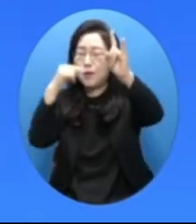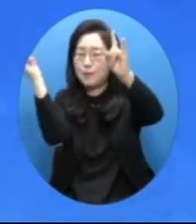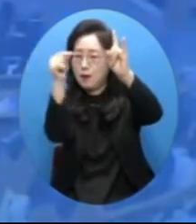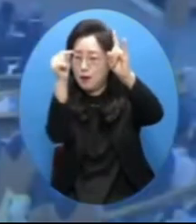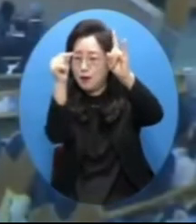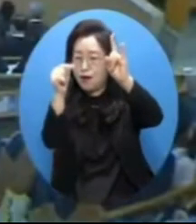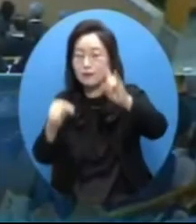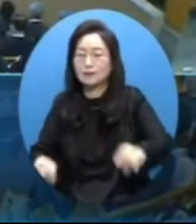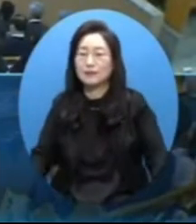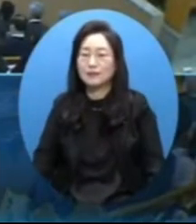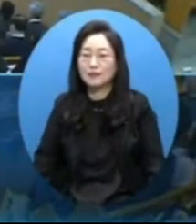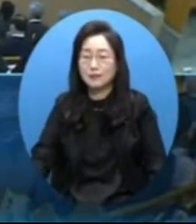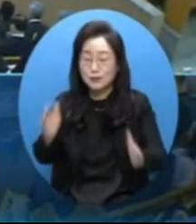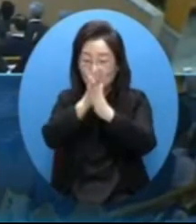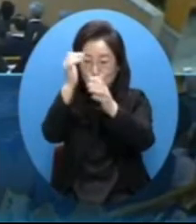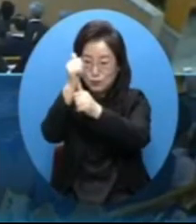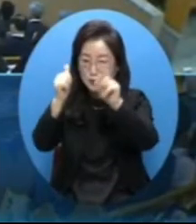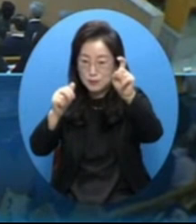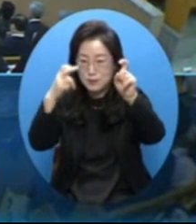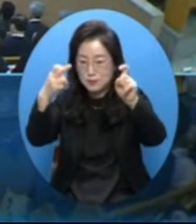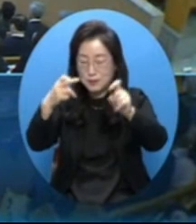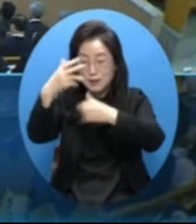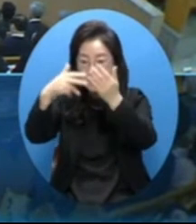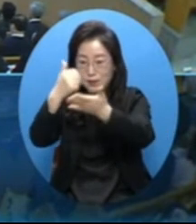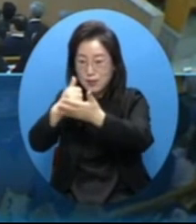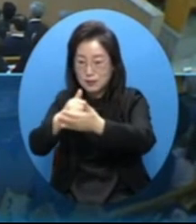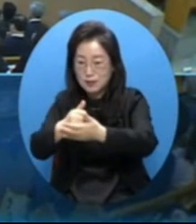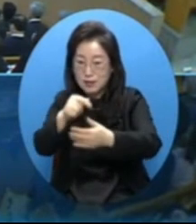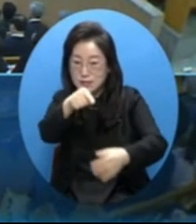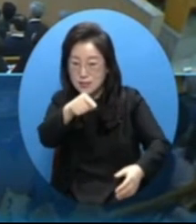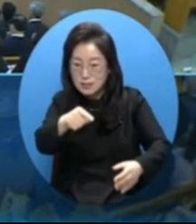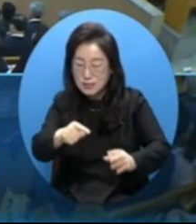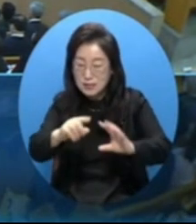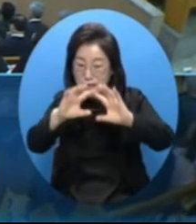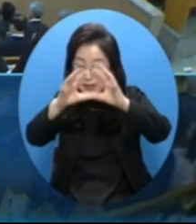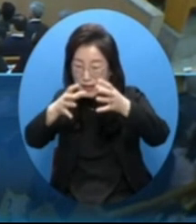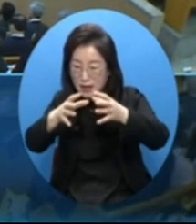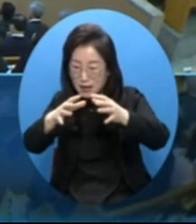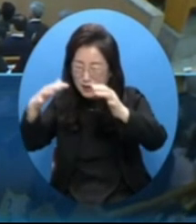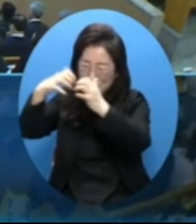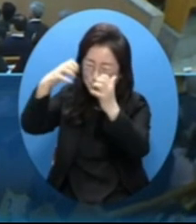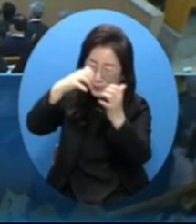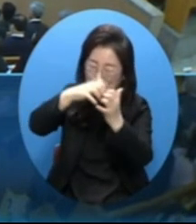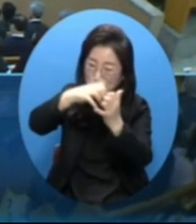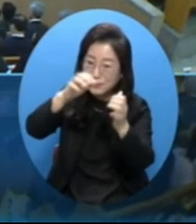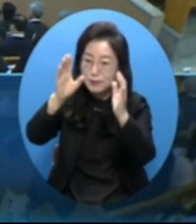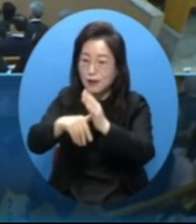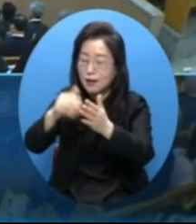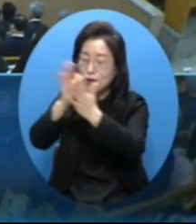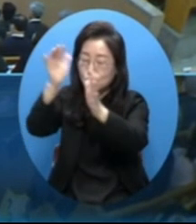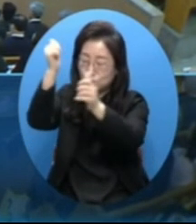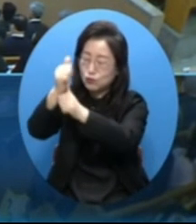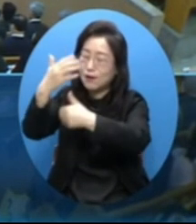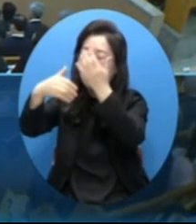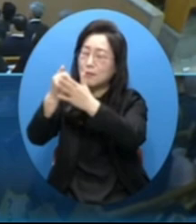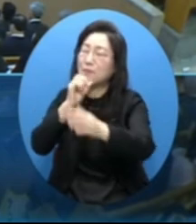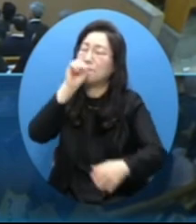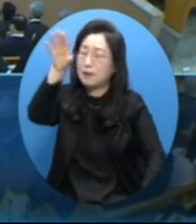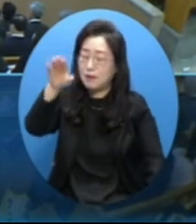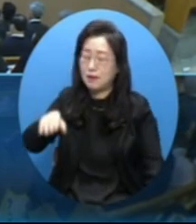여기서 10장 12절입니다 야훼께서 아무리 사람을 이스라엘 자녀에게 넘겨주던 날에 여호수아가야에게 아뢰되